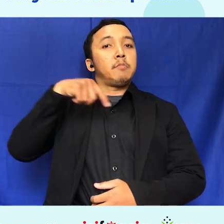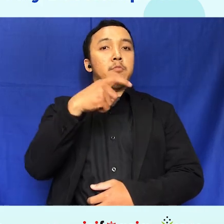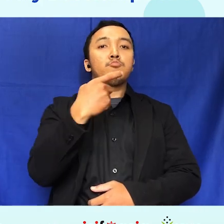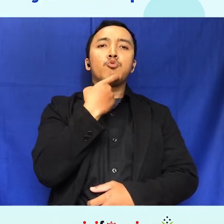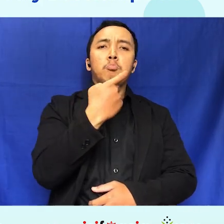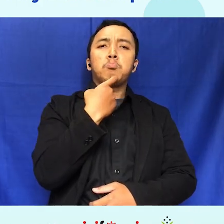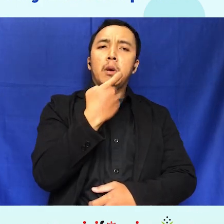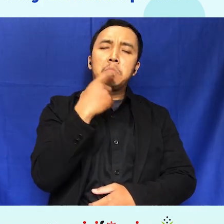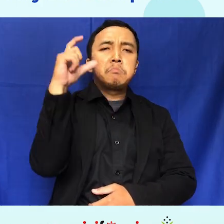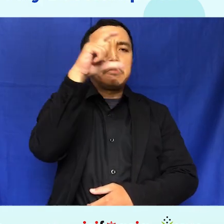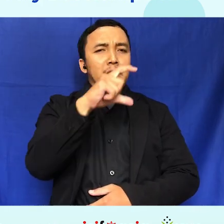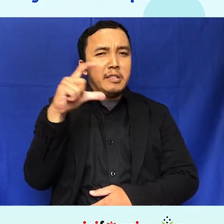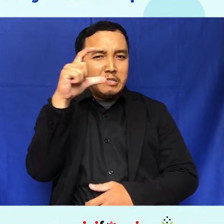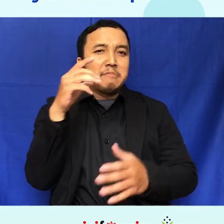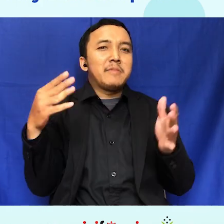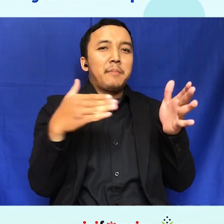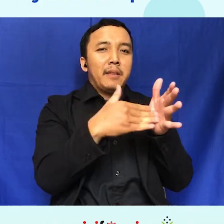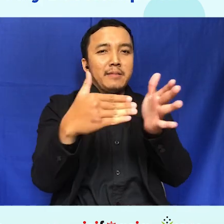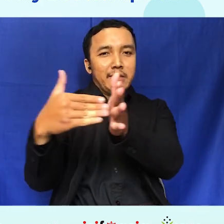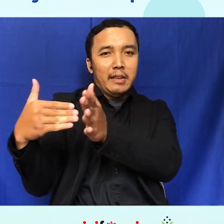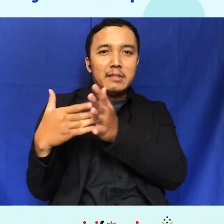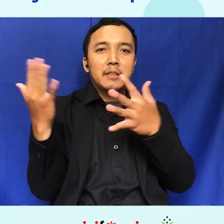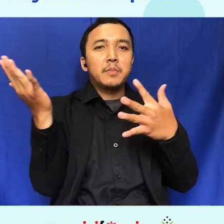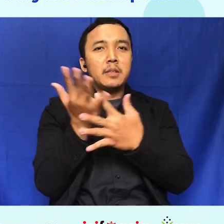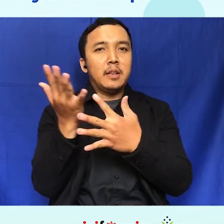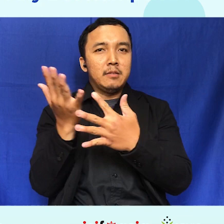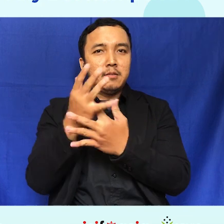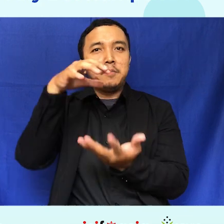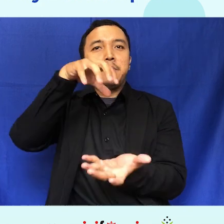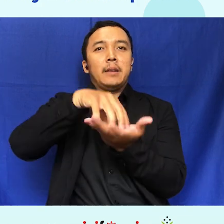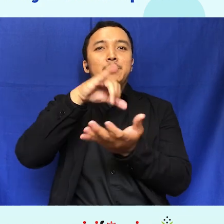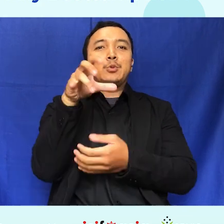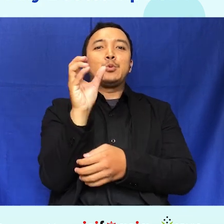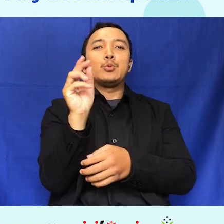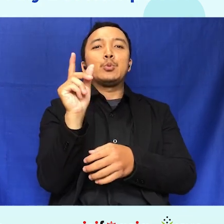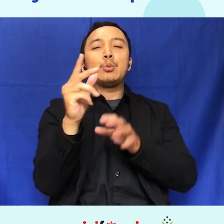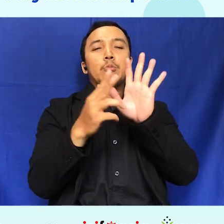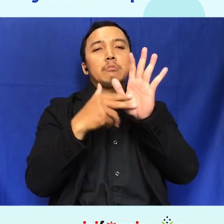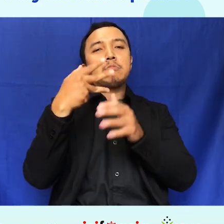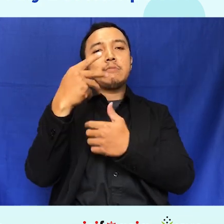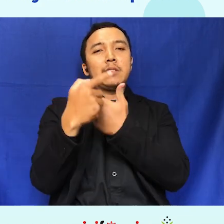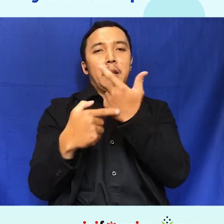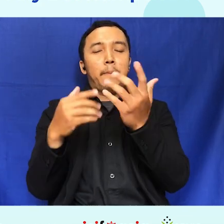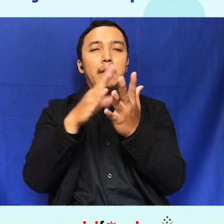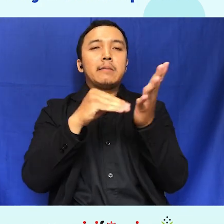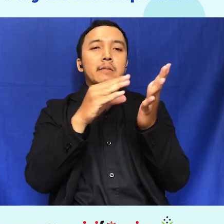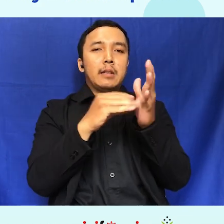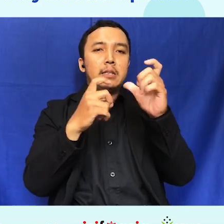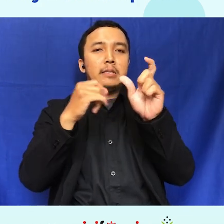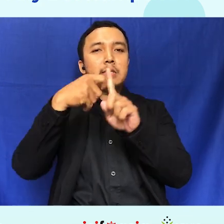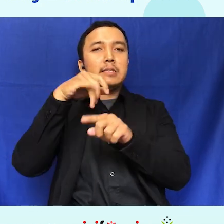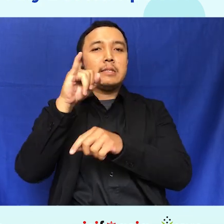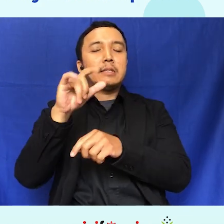Kami mencoba menggali permasalahan aksesibilitas pada journey belajar di Skill Academy dan